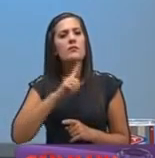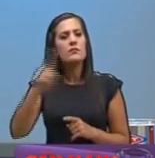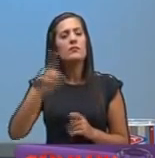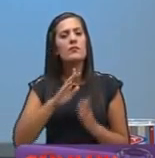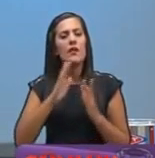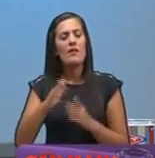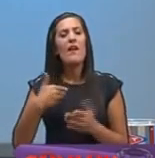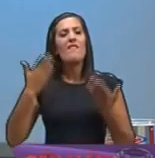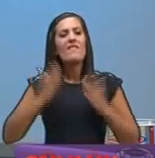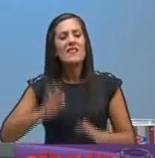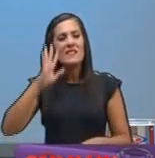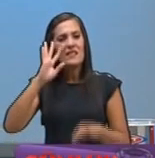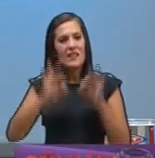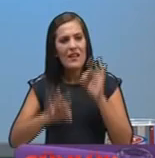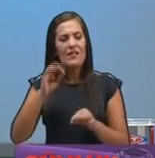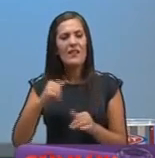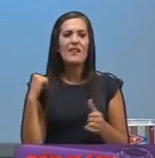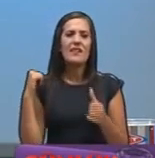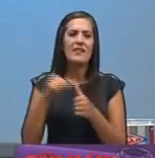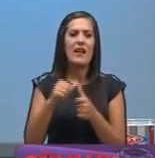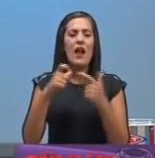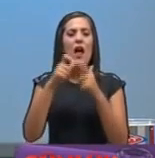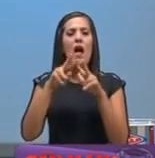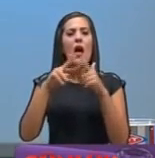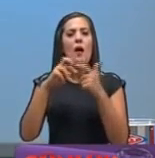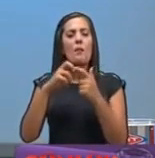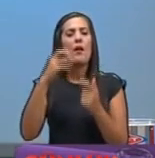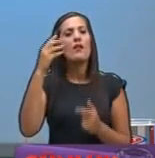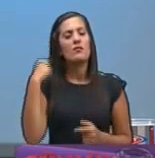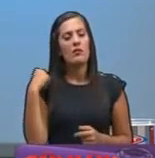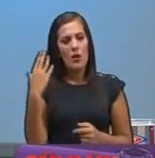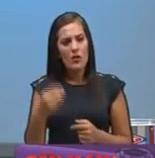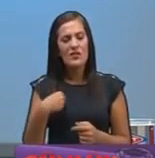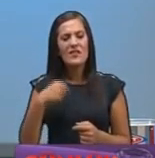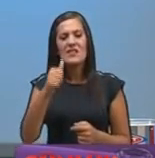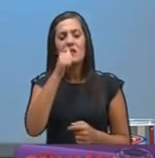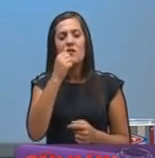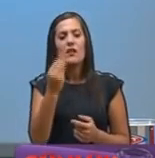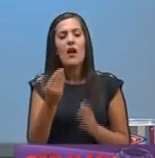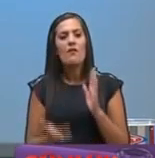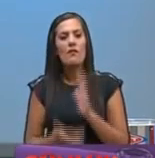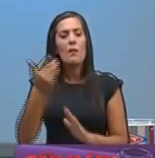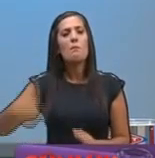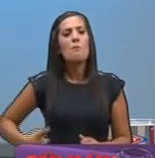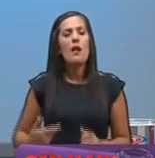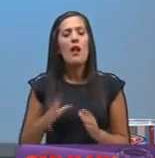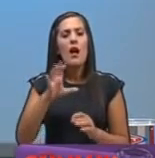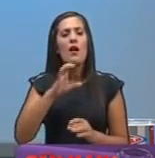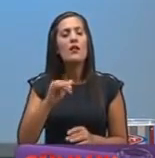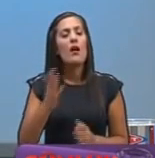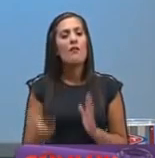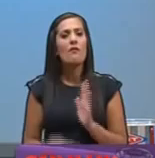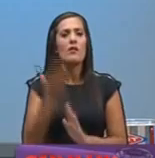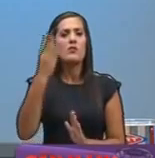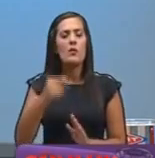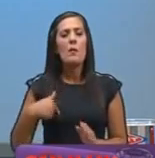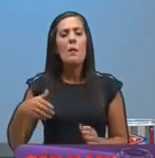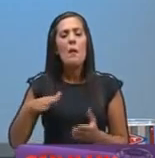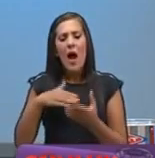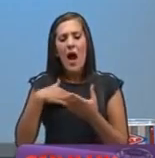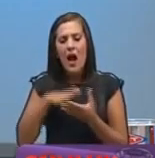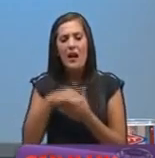Ama fizikten tekrar MR çektirdiler. Sıvı daha yoğunlaşmış. Belim ağrısı daha arttı. Bacağımı şimdi alıp